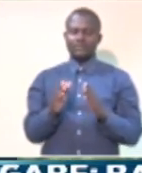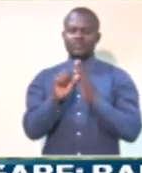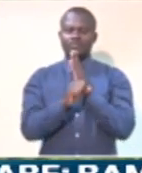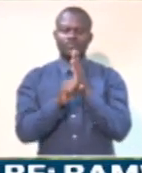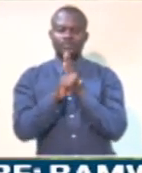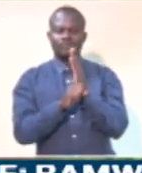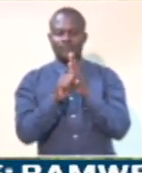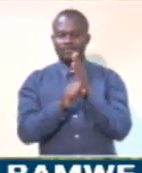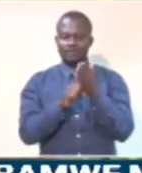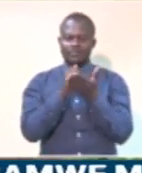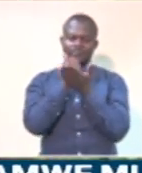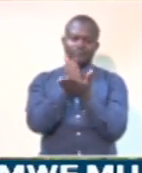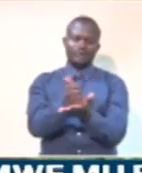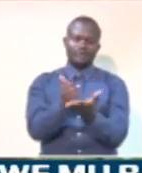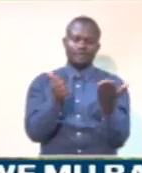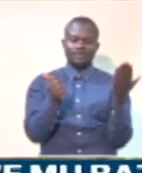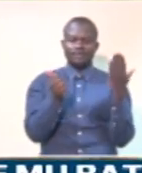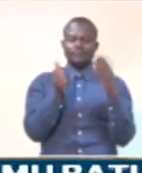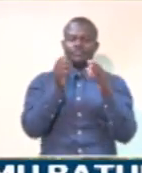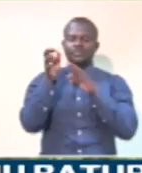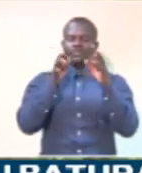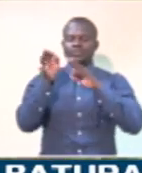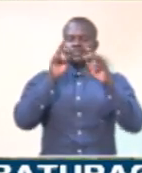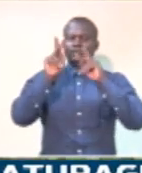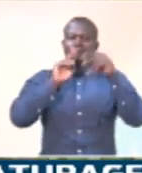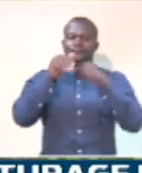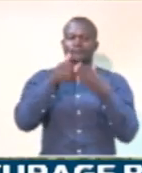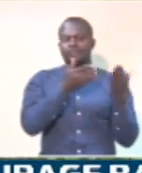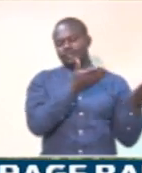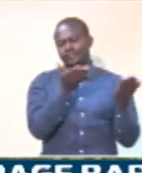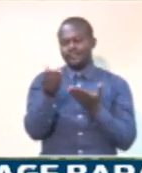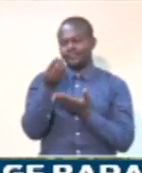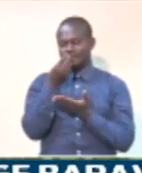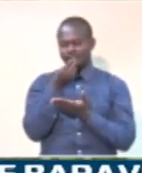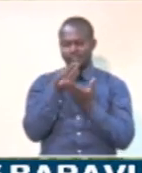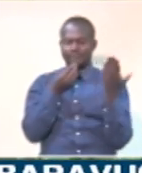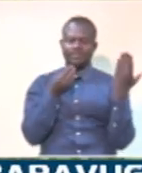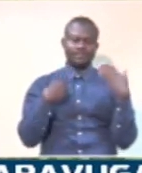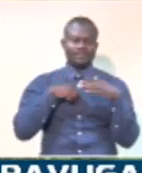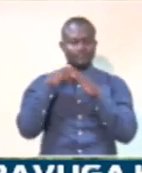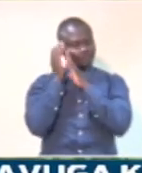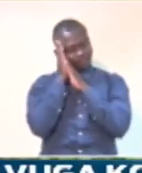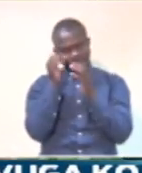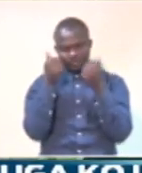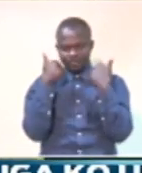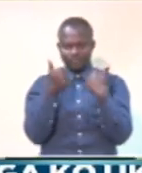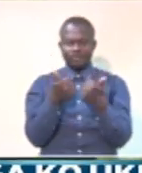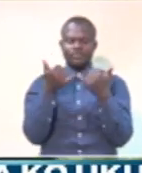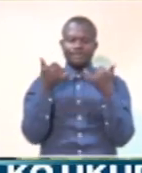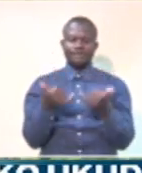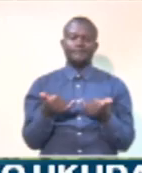w'umurenge adufasha gusansibiriza abaturage batuzana ibyo kurya mbese turara neza na